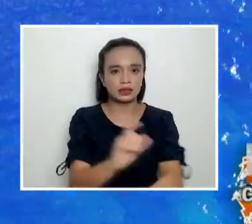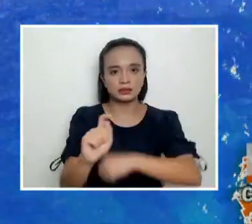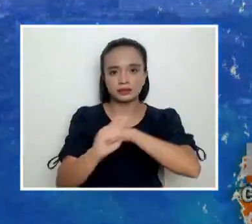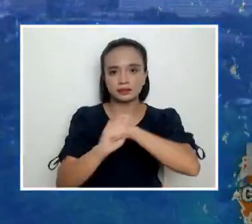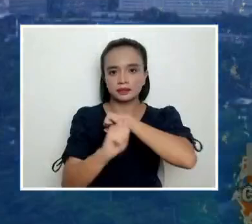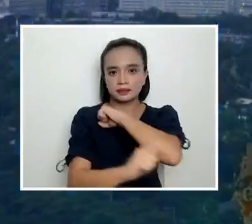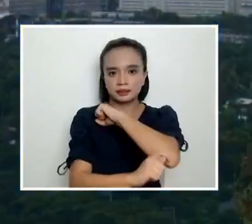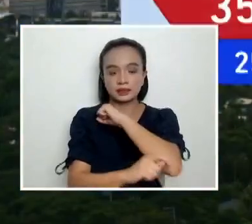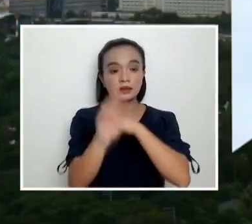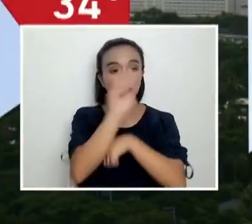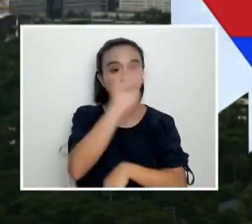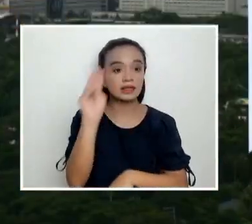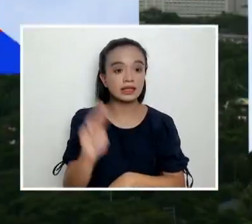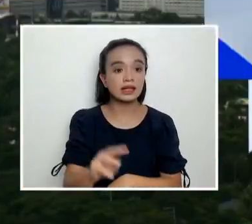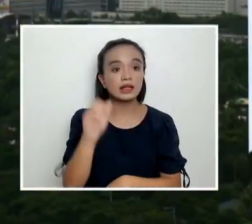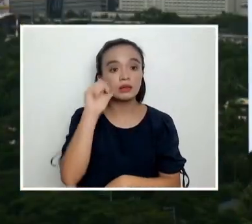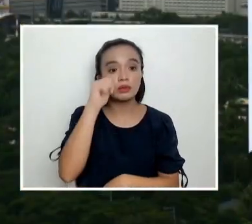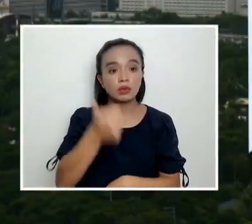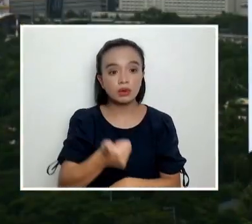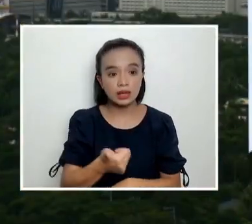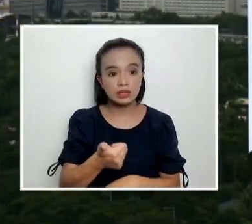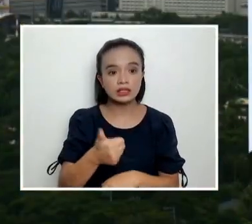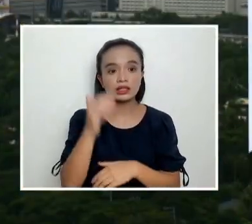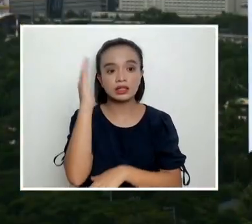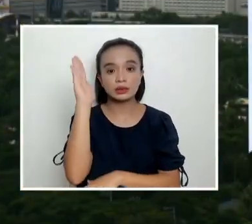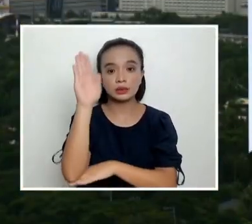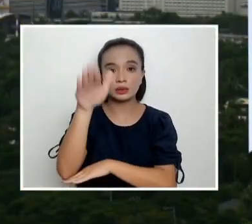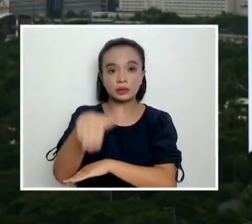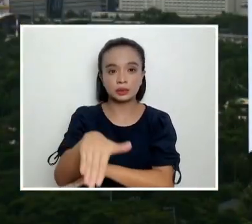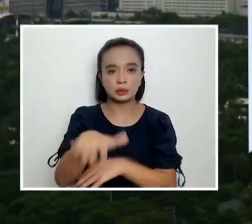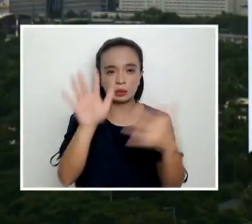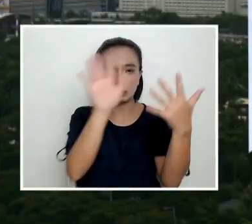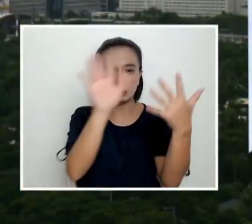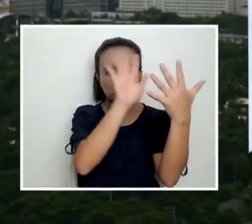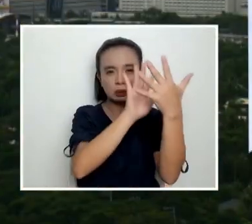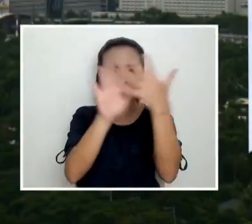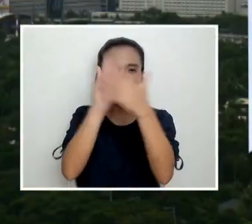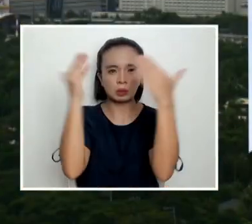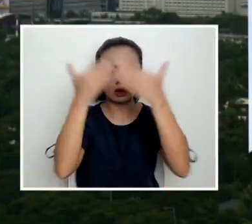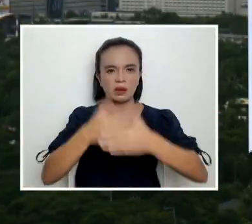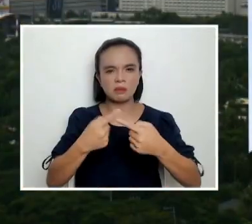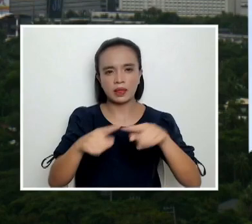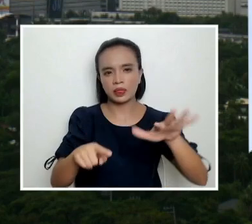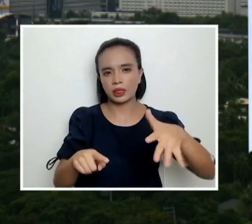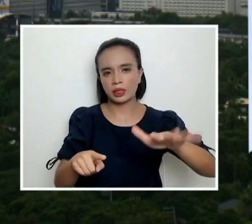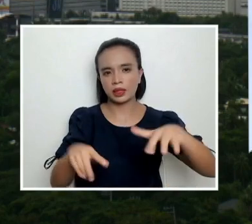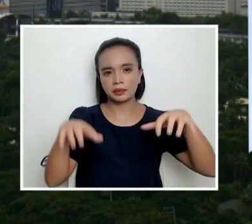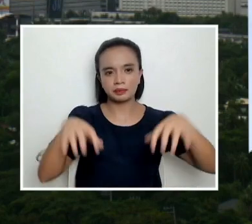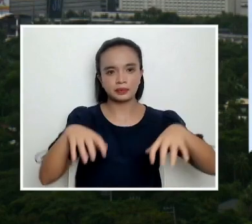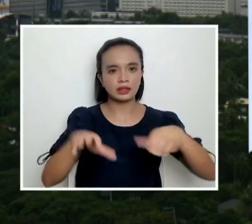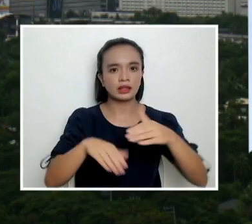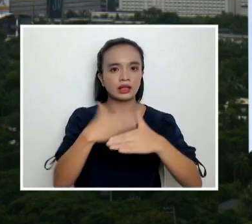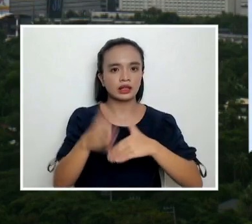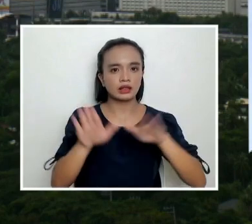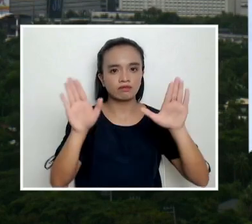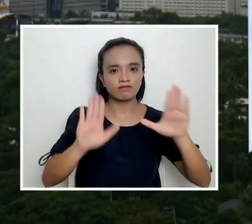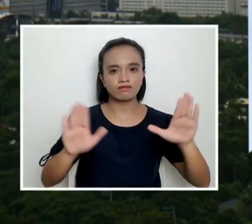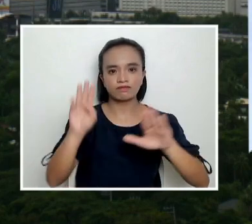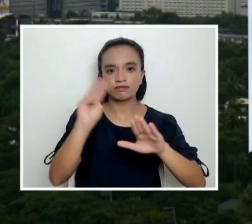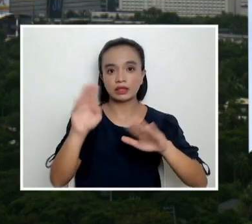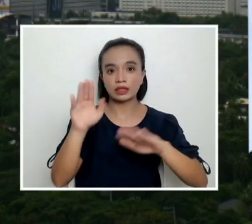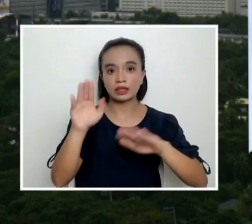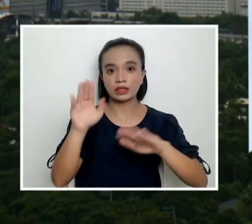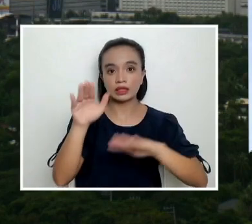Metro Manila, bukas kukulimlim sa tanghali at hapon pero mababa ang tsansa ng ulan. Sa Linggo naman at sa Lunes ng hapon ay posible